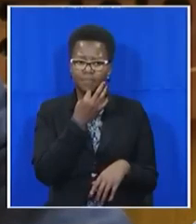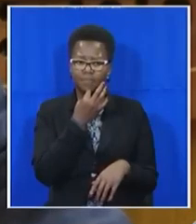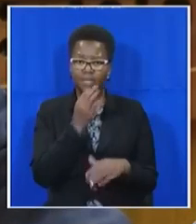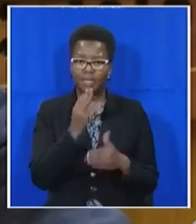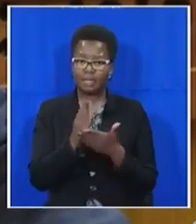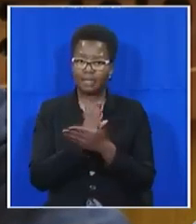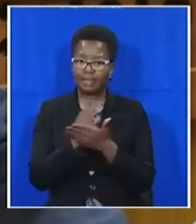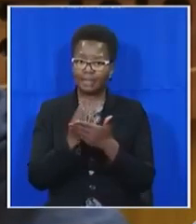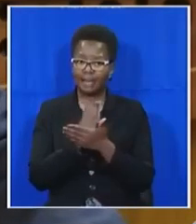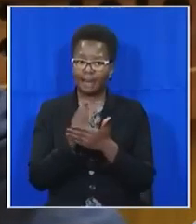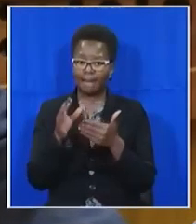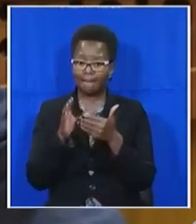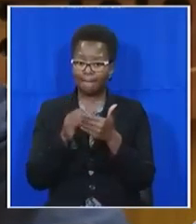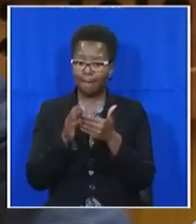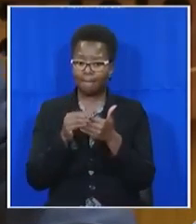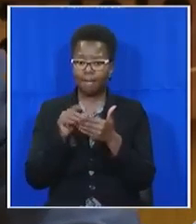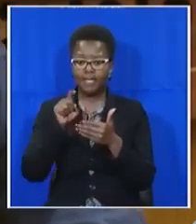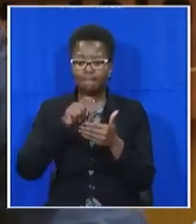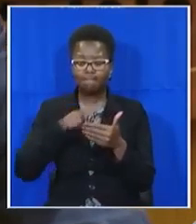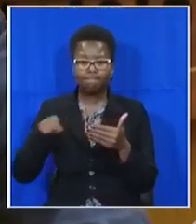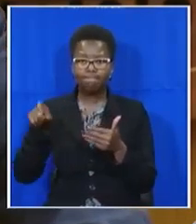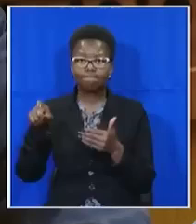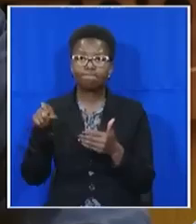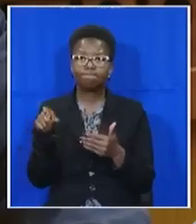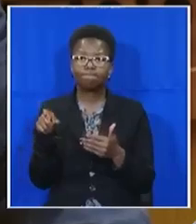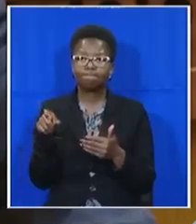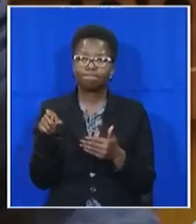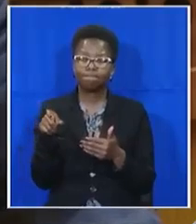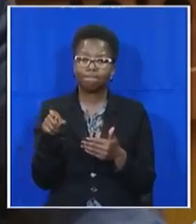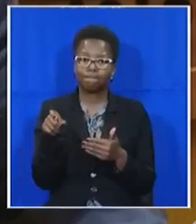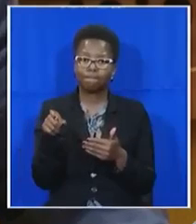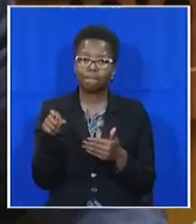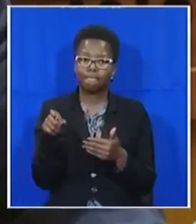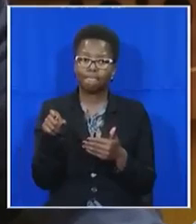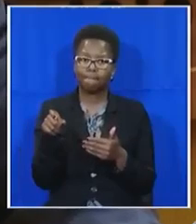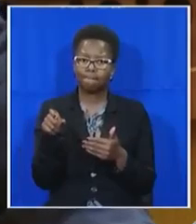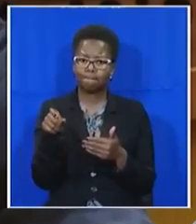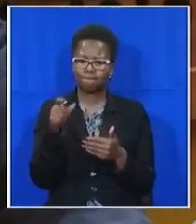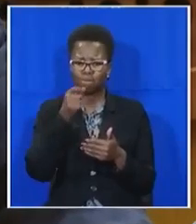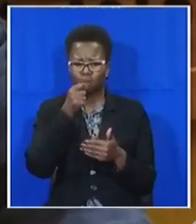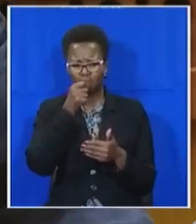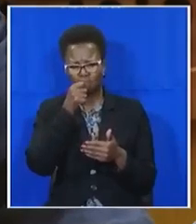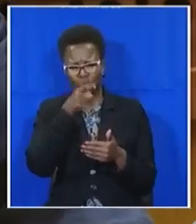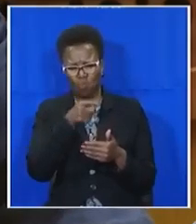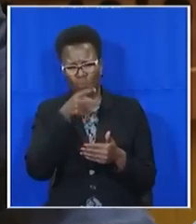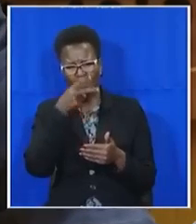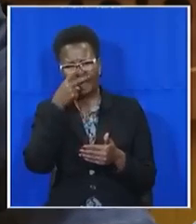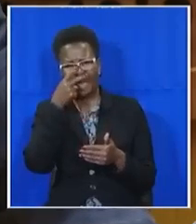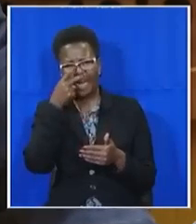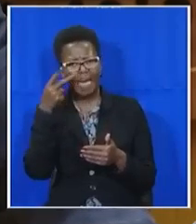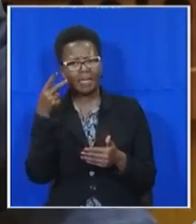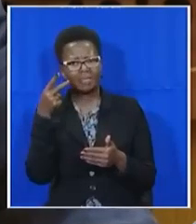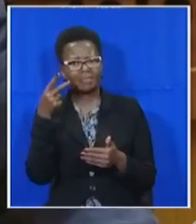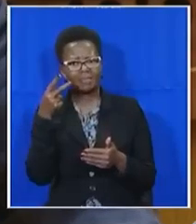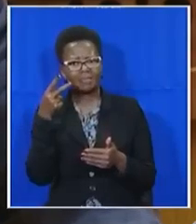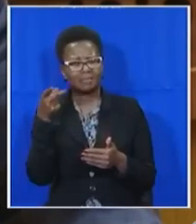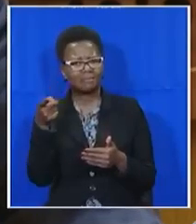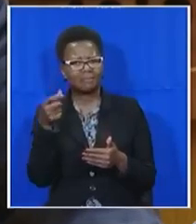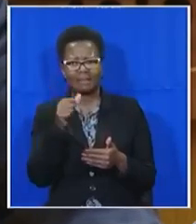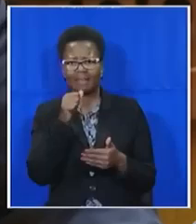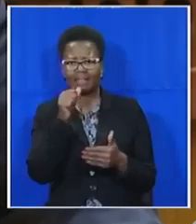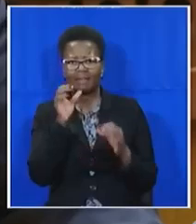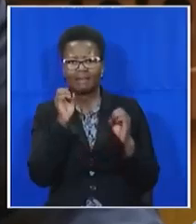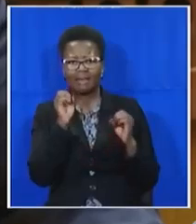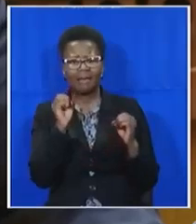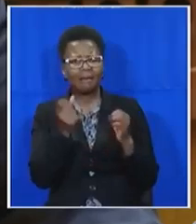eintlik haatspraak bedryf en dan gebeur niks met hulle nie. Maar laat ek vir die agbare minister inlig. Ek is in die proses om 'n klag